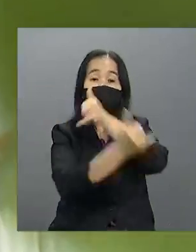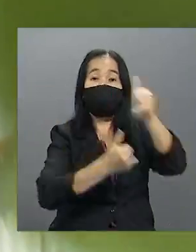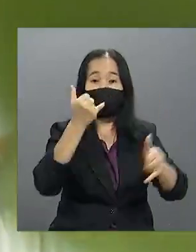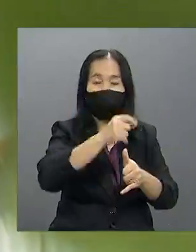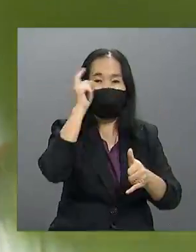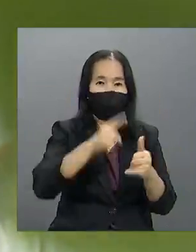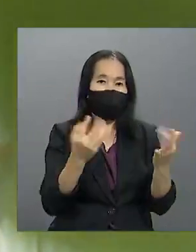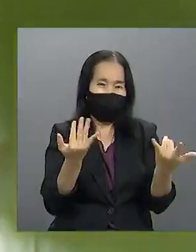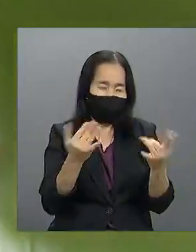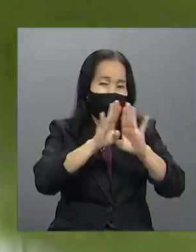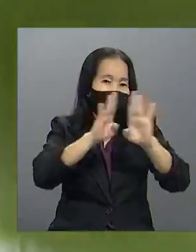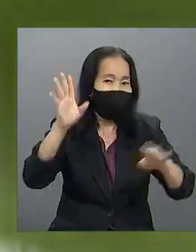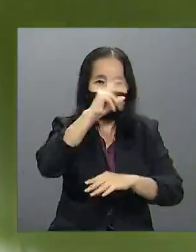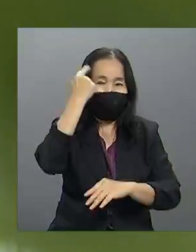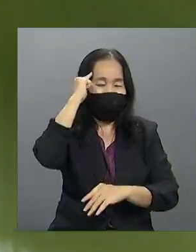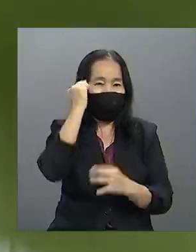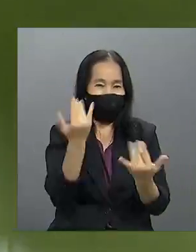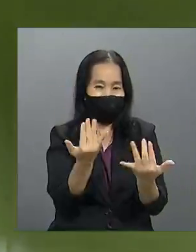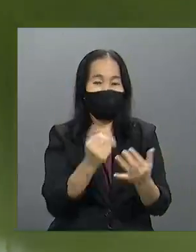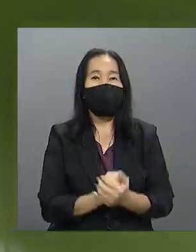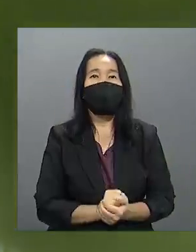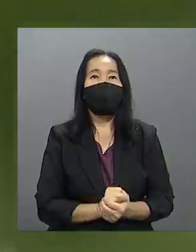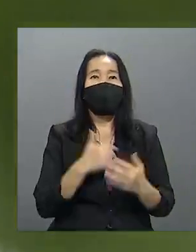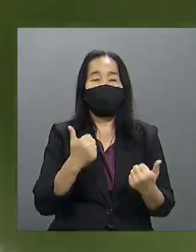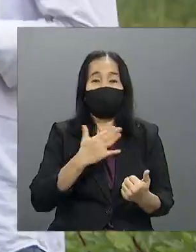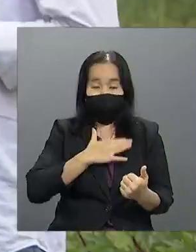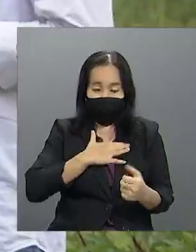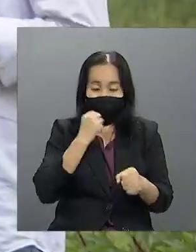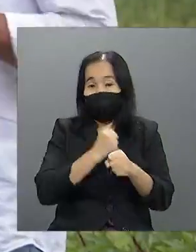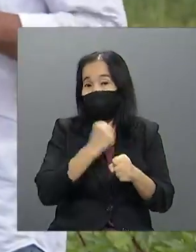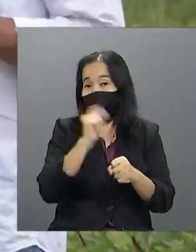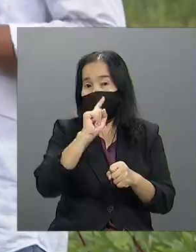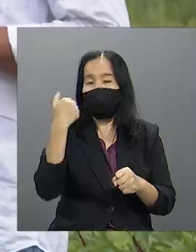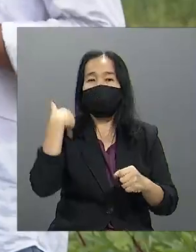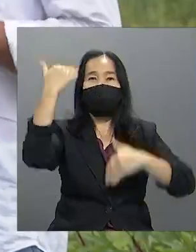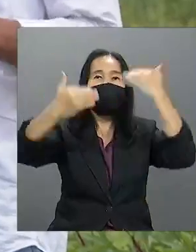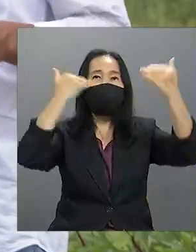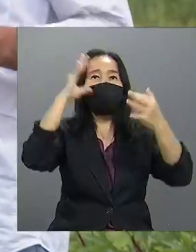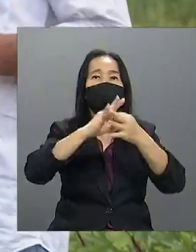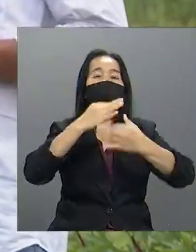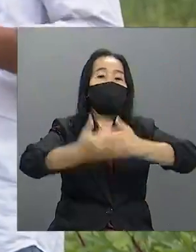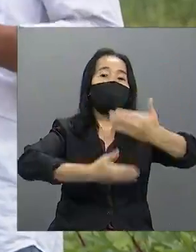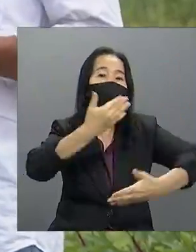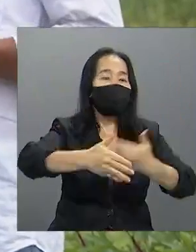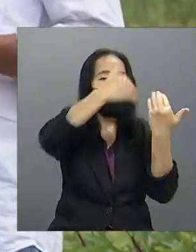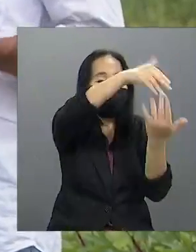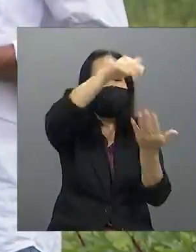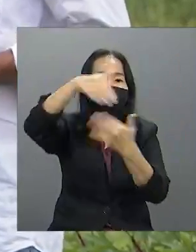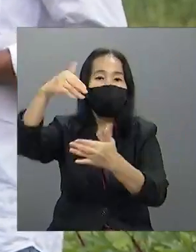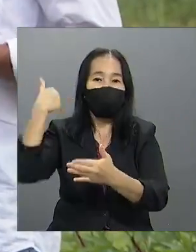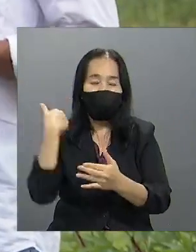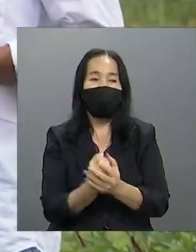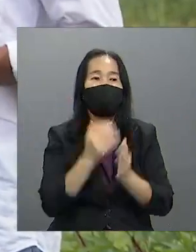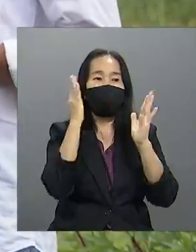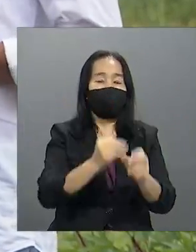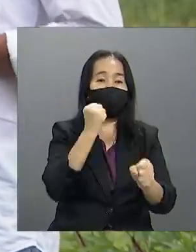ยค่ะ สิ่งที่เรากำลังทำตอนนี้ก็มีกิจกรรมตลาดที่เป็นฟาร์มเมอร์มาร์เก็ตชวนเกษตรกรได้เข้ามาเปิดพื้